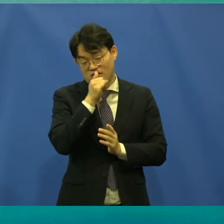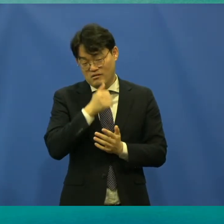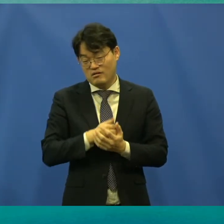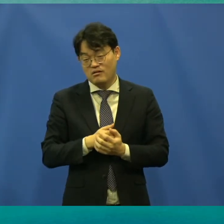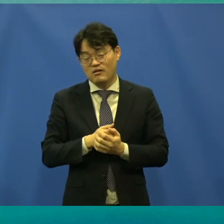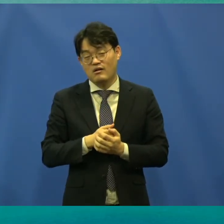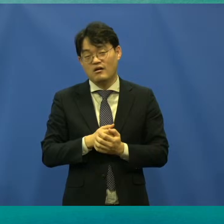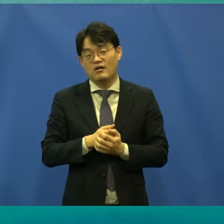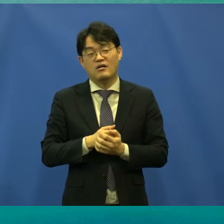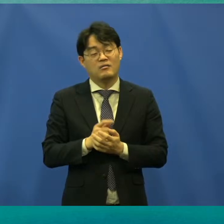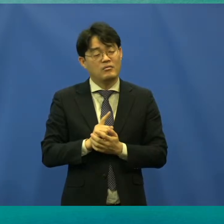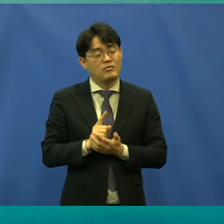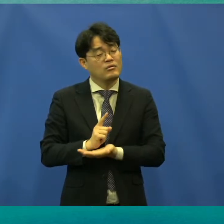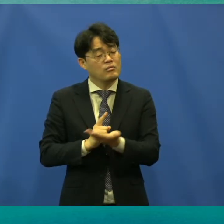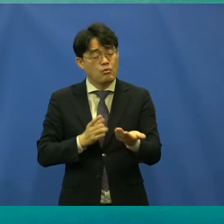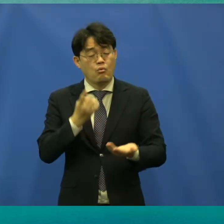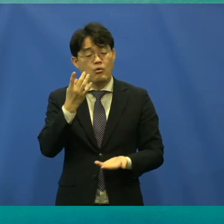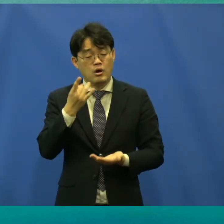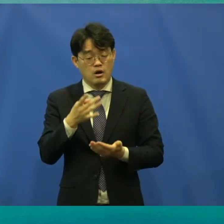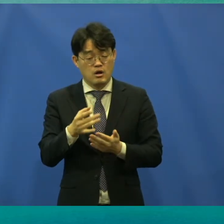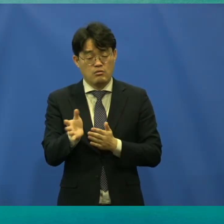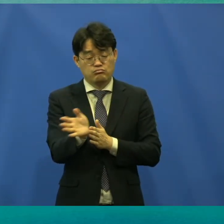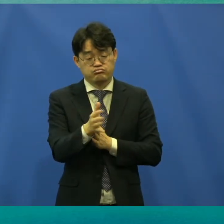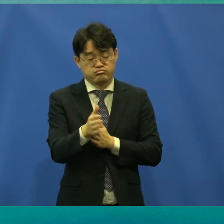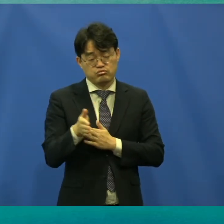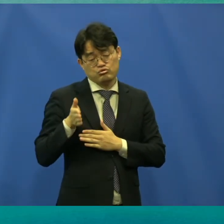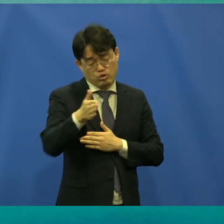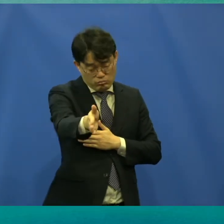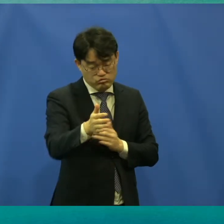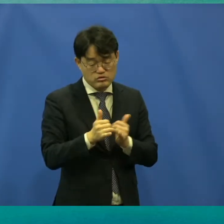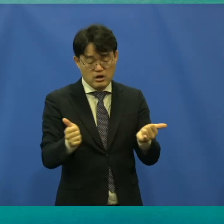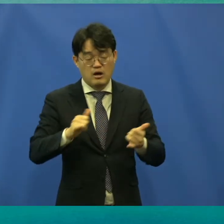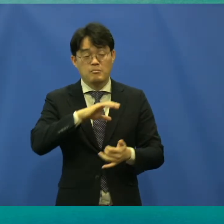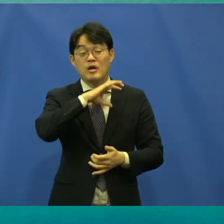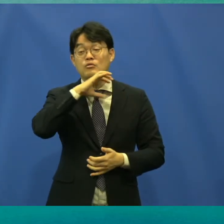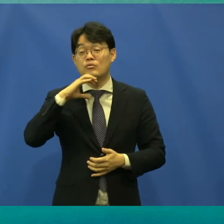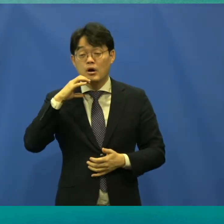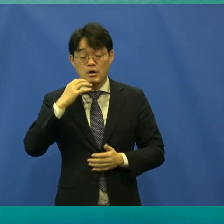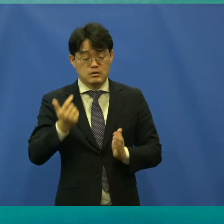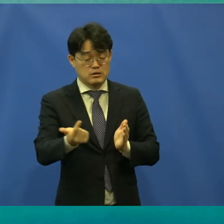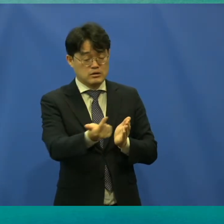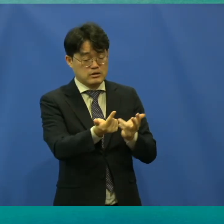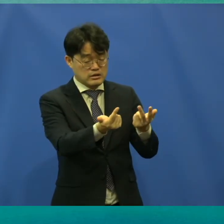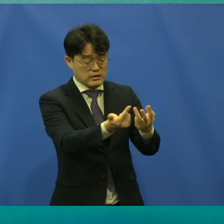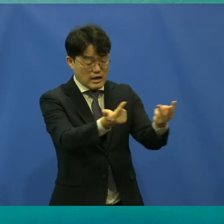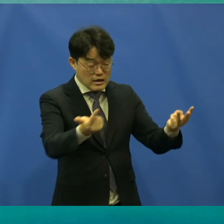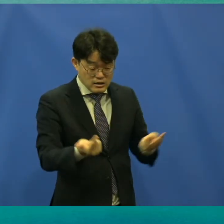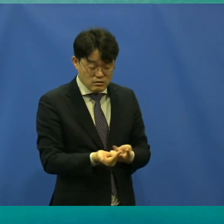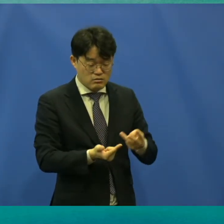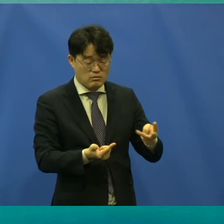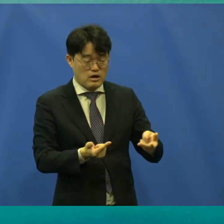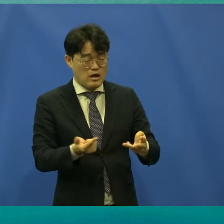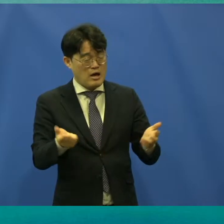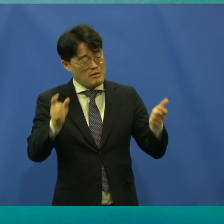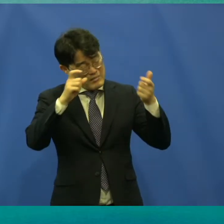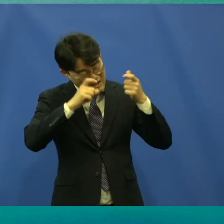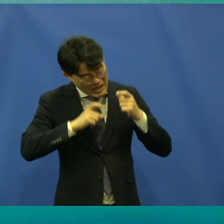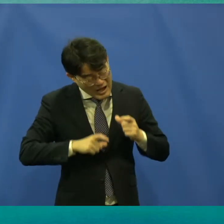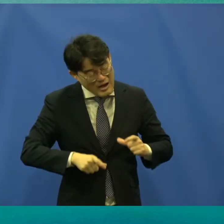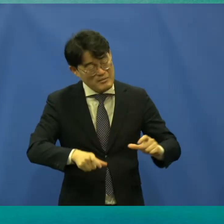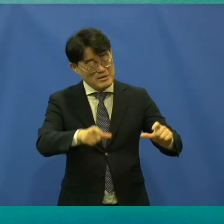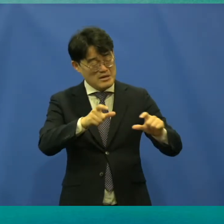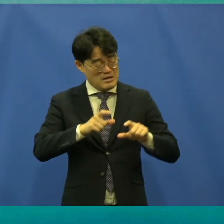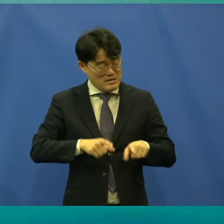잡아도 안 잡혔어요. 그 갈릴리 바다에 고기가 없었어. 아침에는 잡을 시간도 아니에요. 그런데